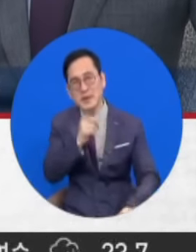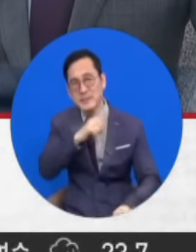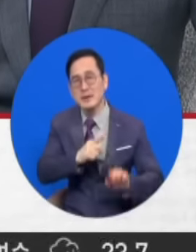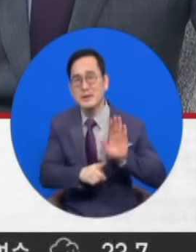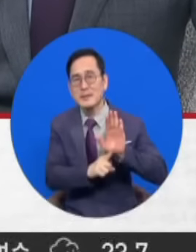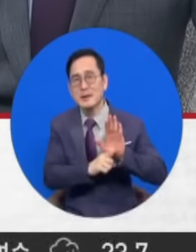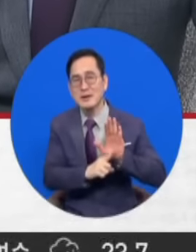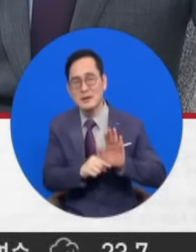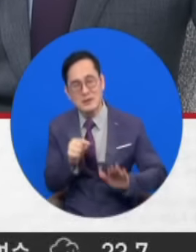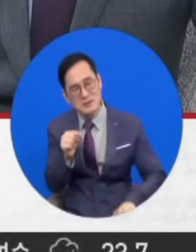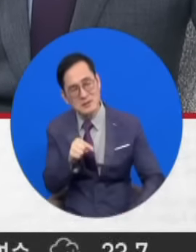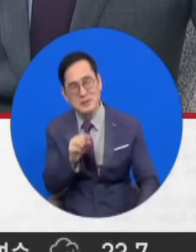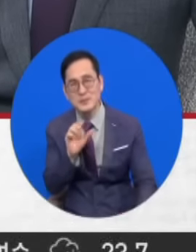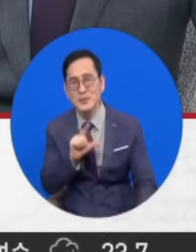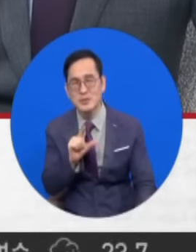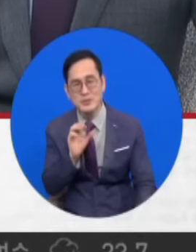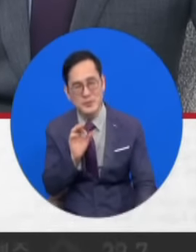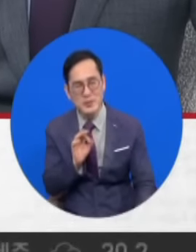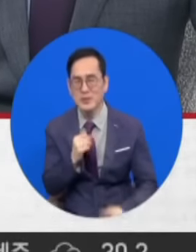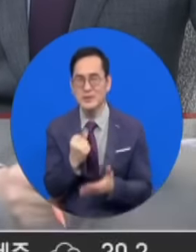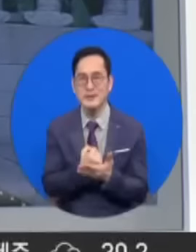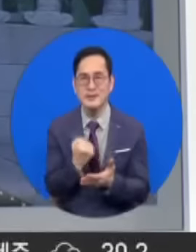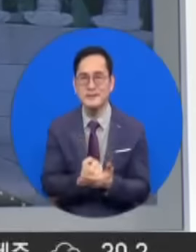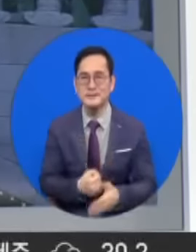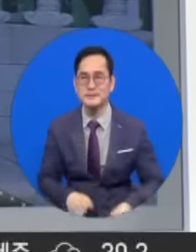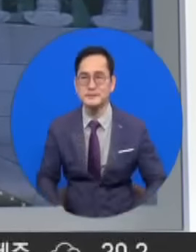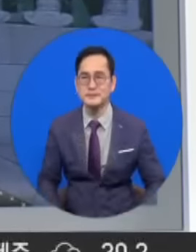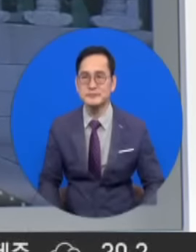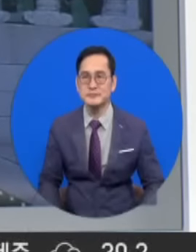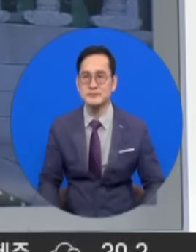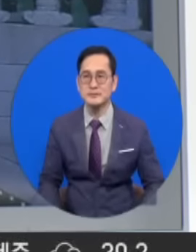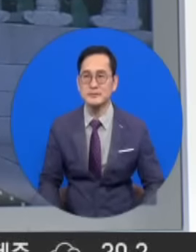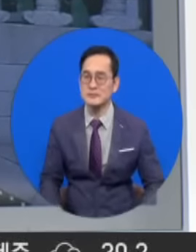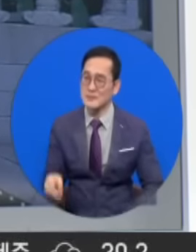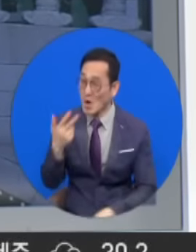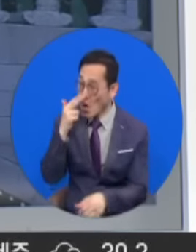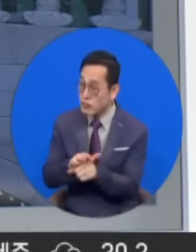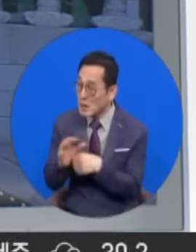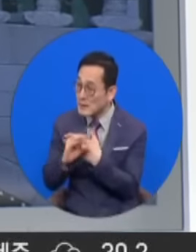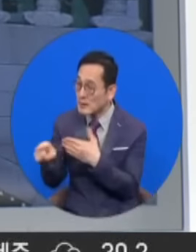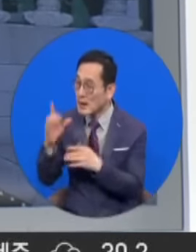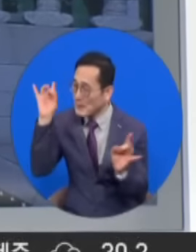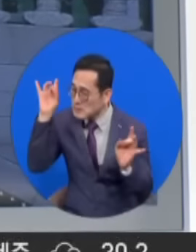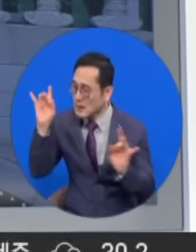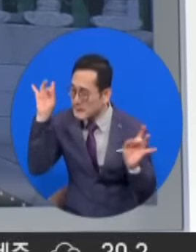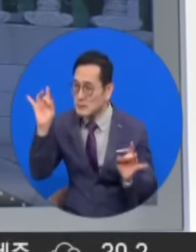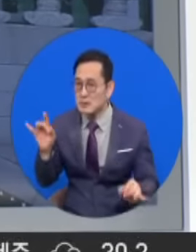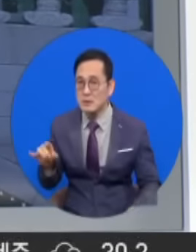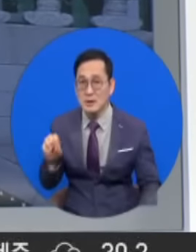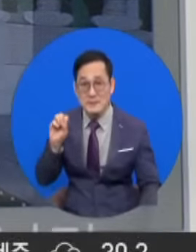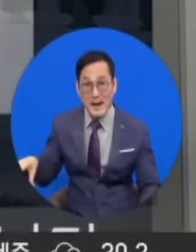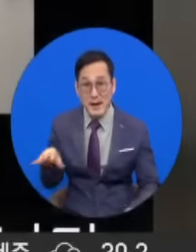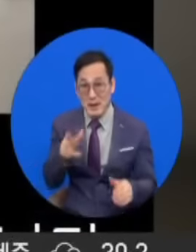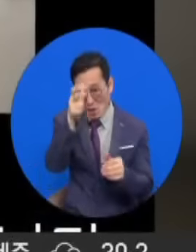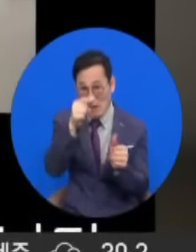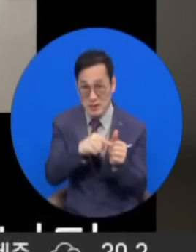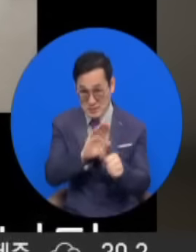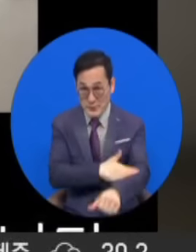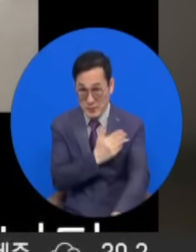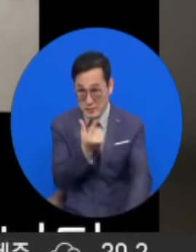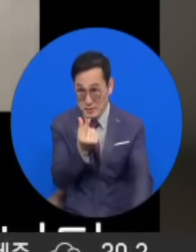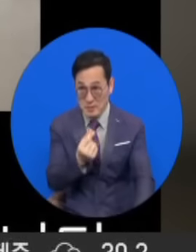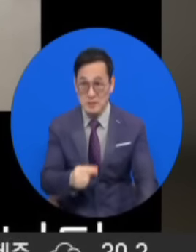예, 특히나 그 유튜브에 공개된 내용을 보면 억울하면 가만히 있어라 뭐 이런 것들이 사실 굉장히 부적절하죠. 그렇죠. 네, 어떻게 보면은